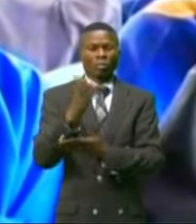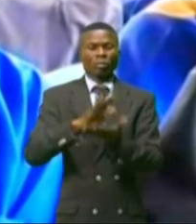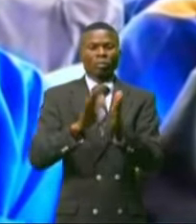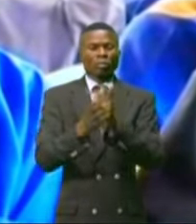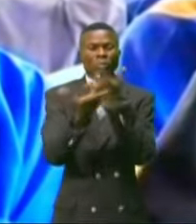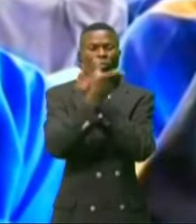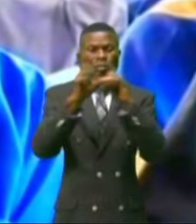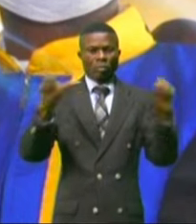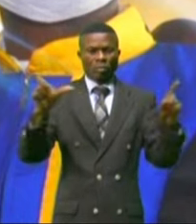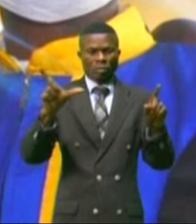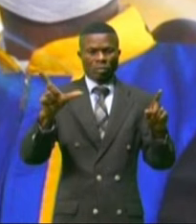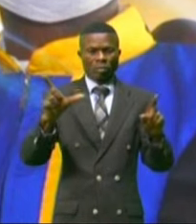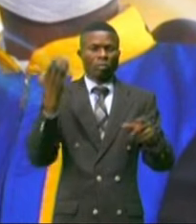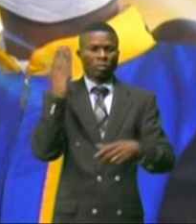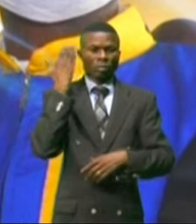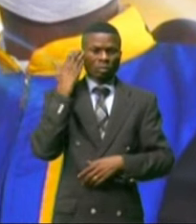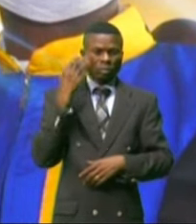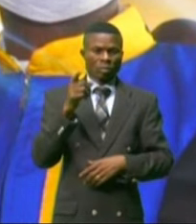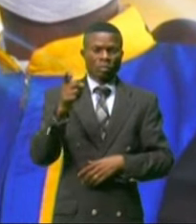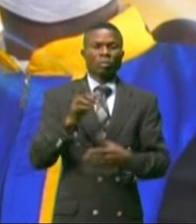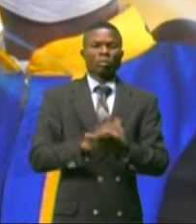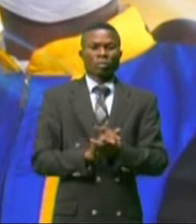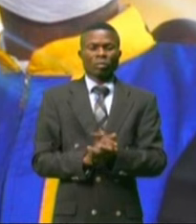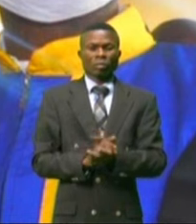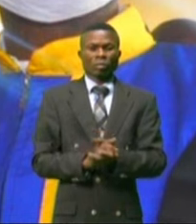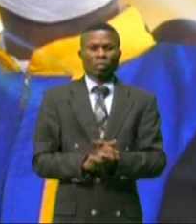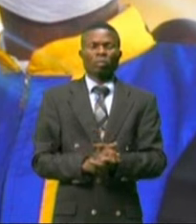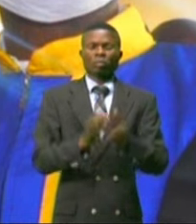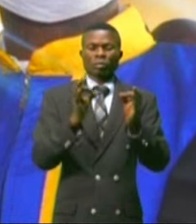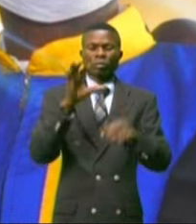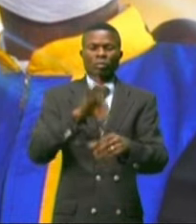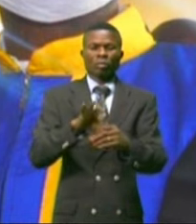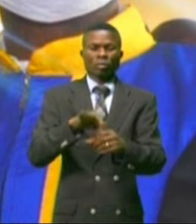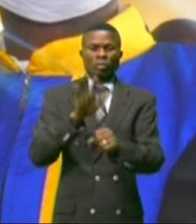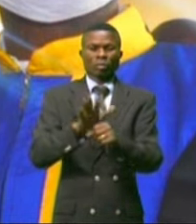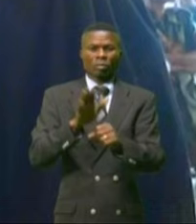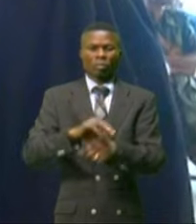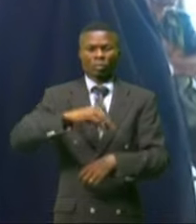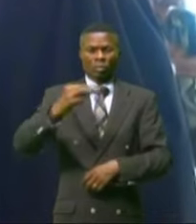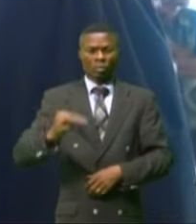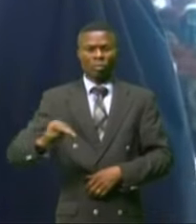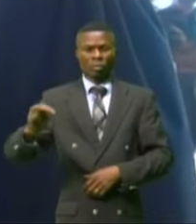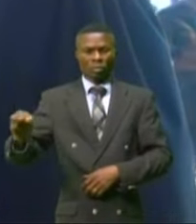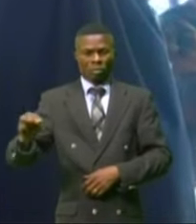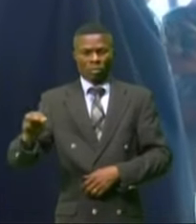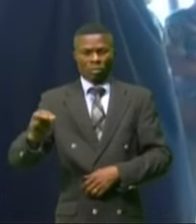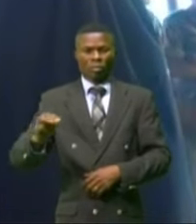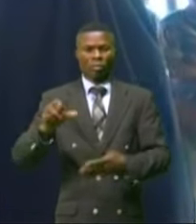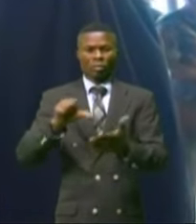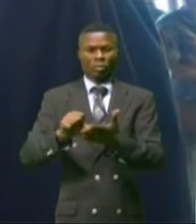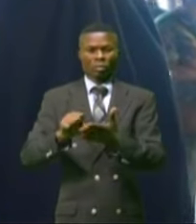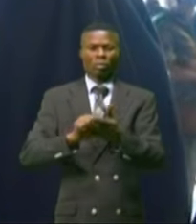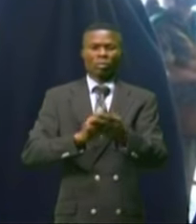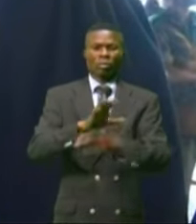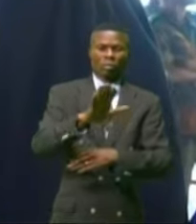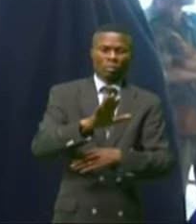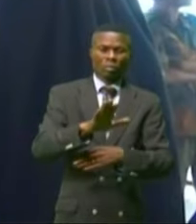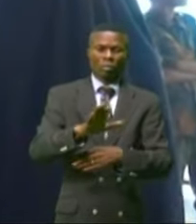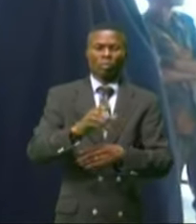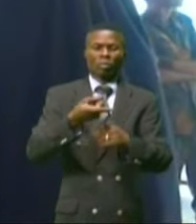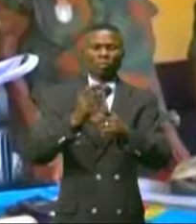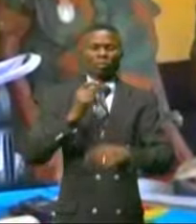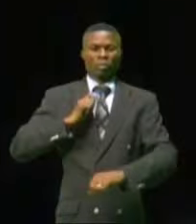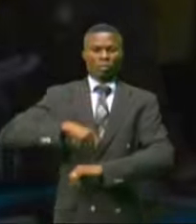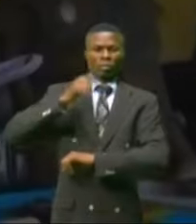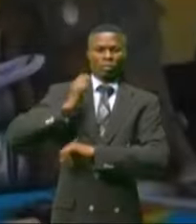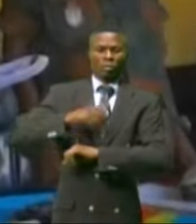provisoire du prévenu Kalonda Della Salomon, le mieux-élu du Maniema, introduite par ses avocats, recevable mais